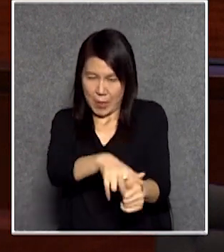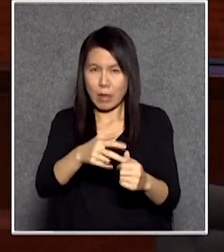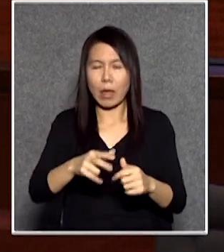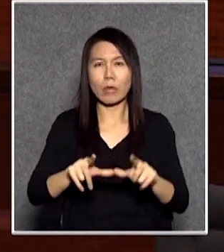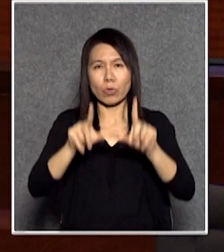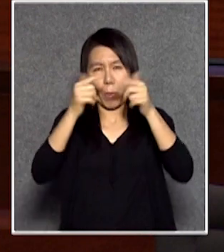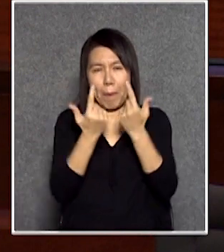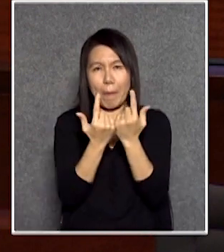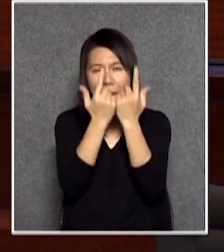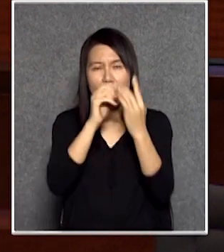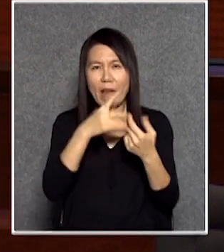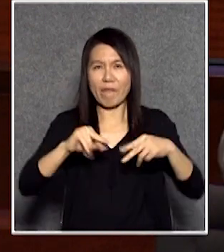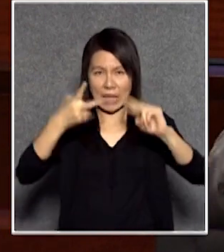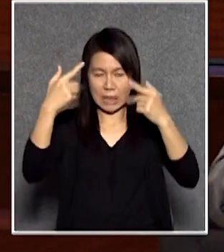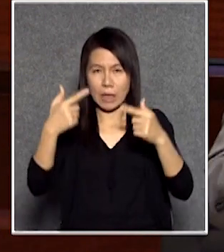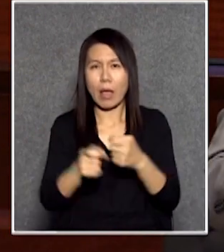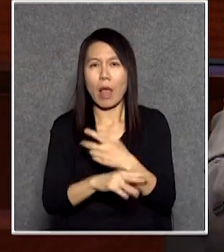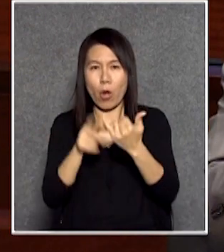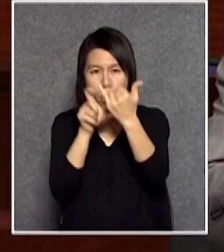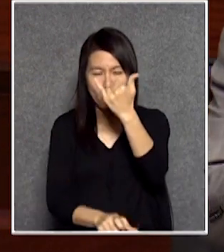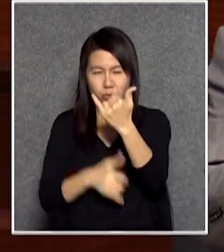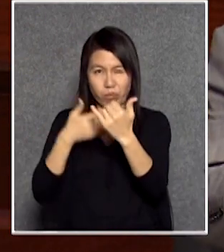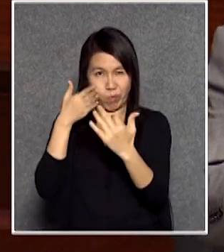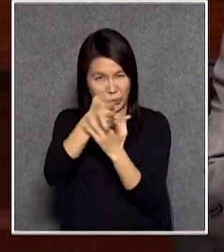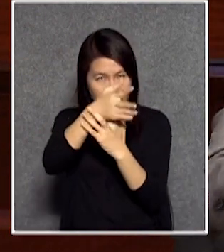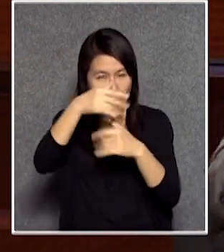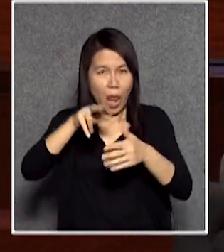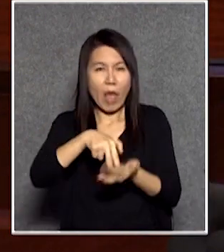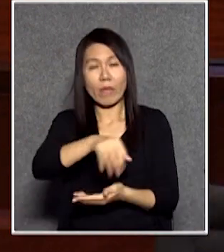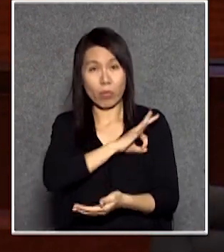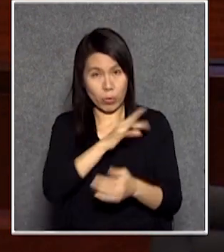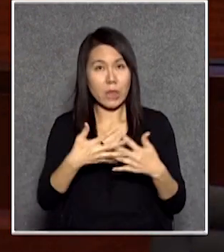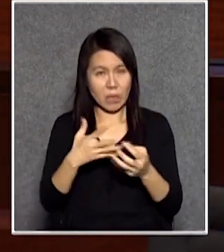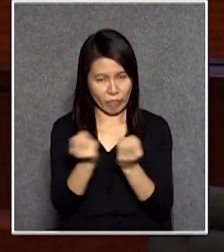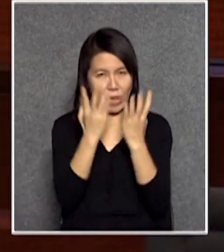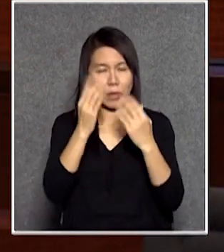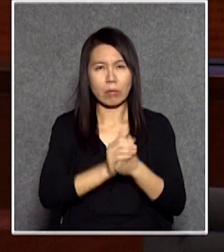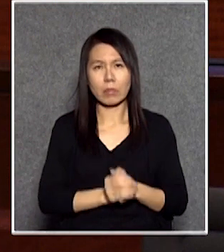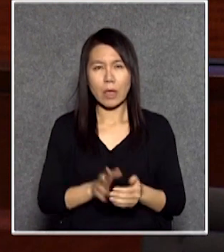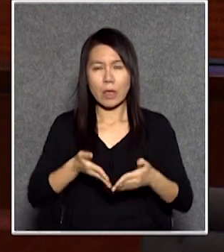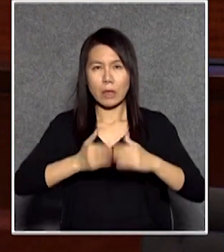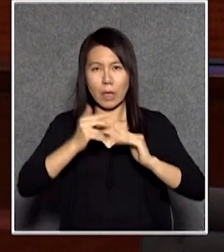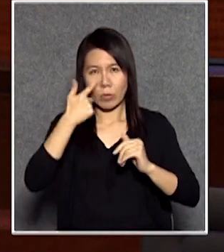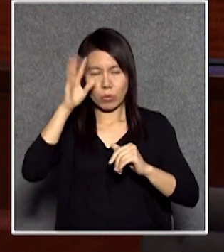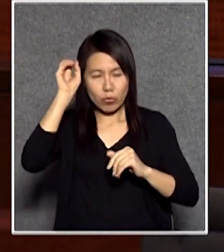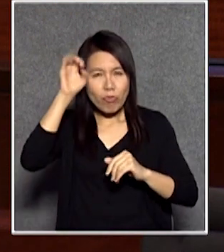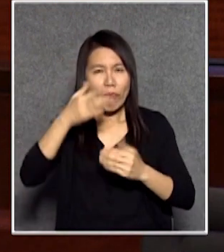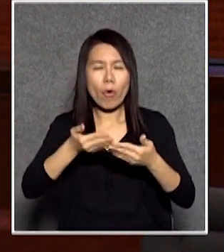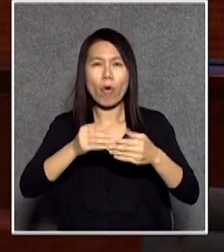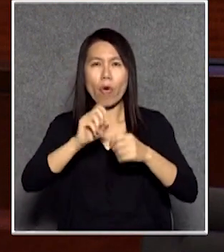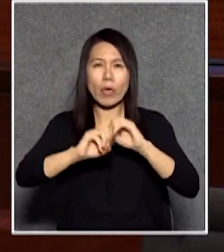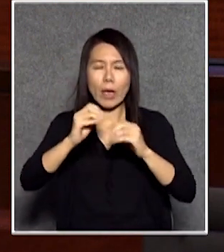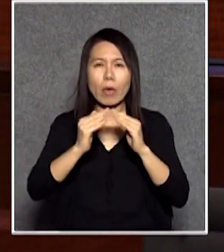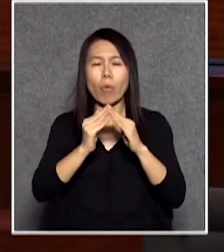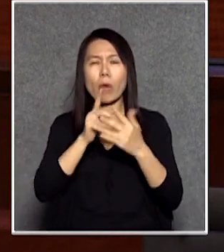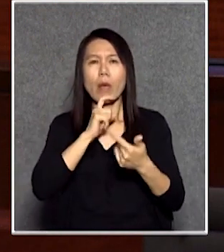劃，激起民憤，造成六月民眾衝擊立法會的事件。成立創新及科技局推動相關